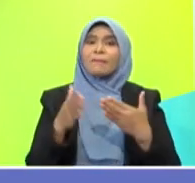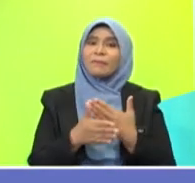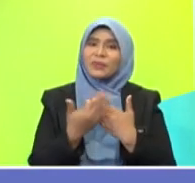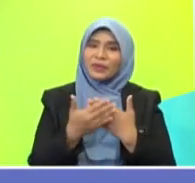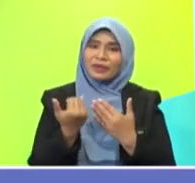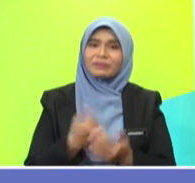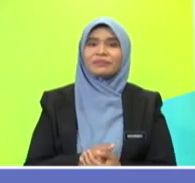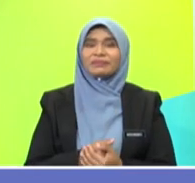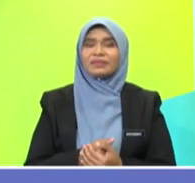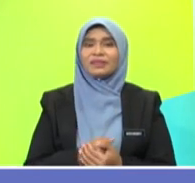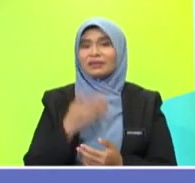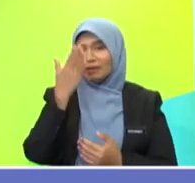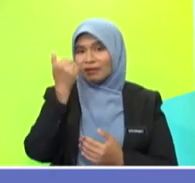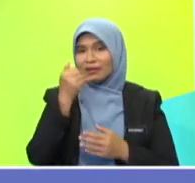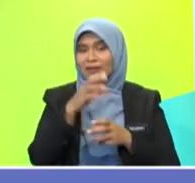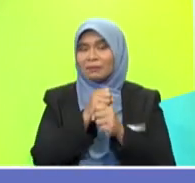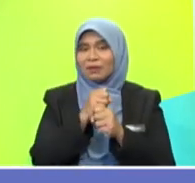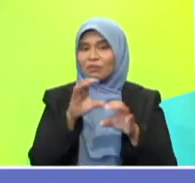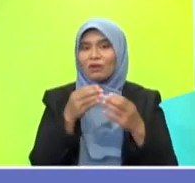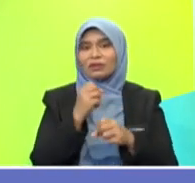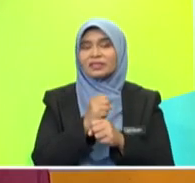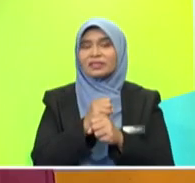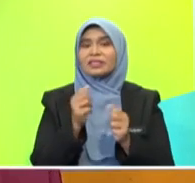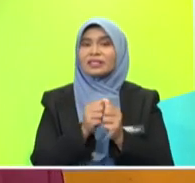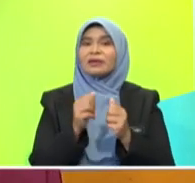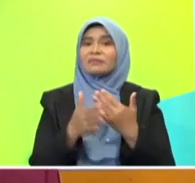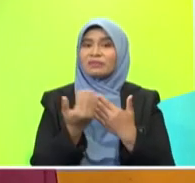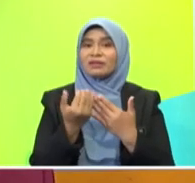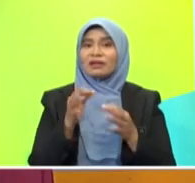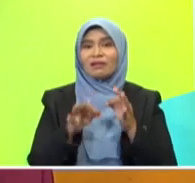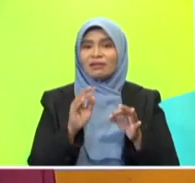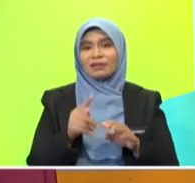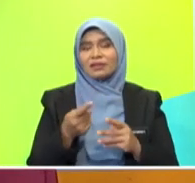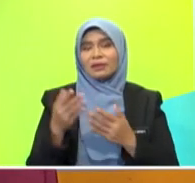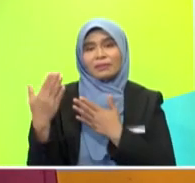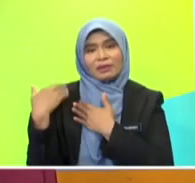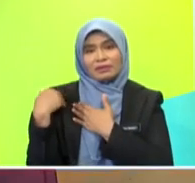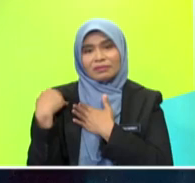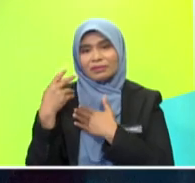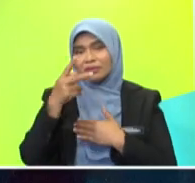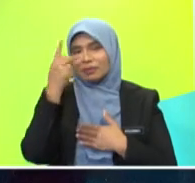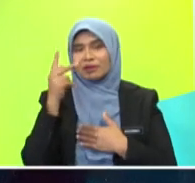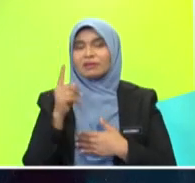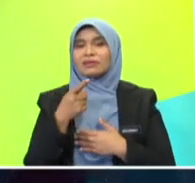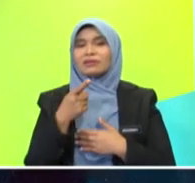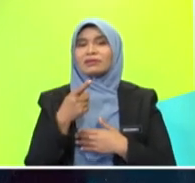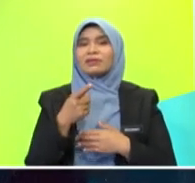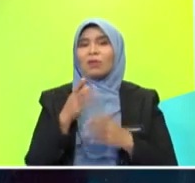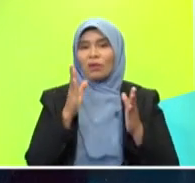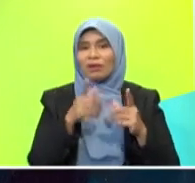Oke Kenapa dapat membuat kejar dengan mudah kalau kita bertanggung jawab sebab kita disenangi oleh orang ramai